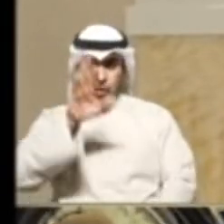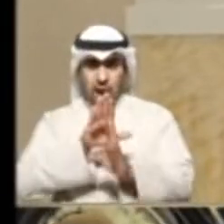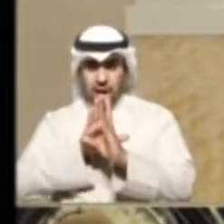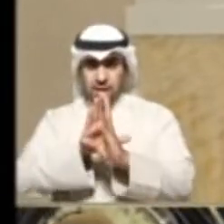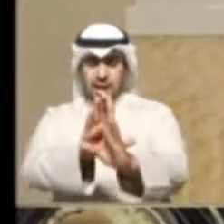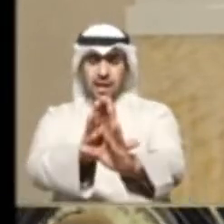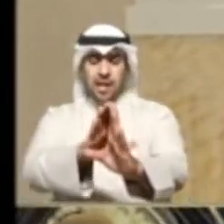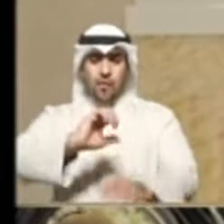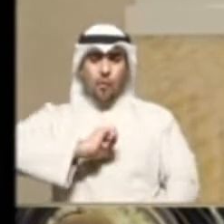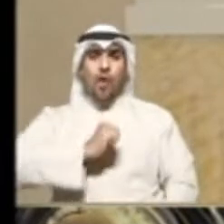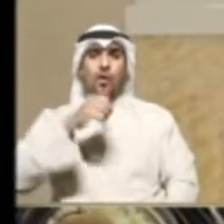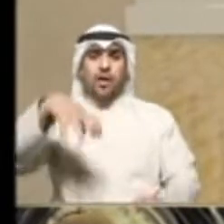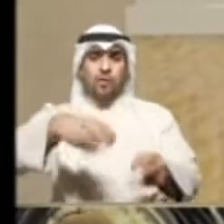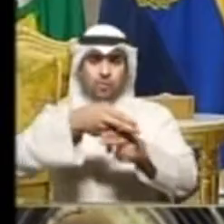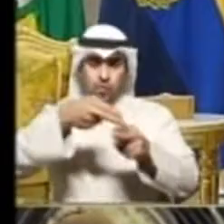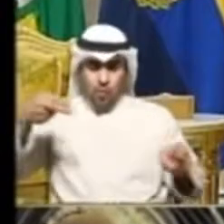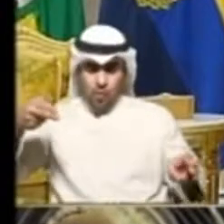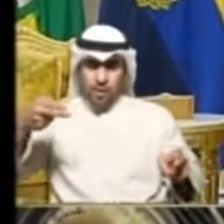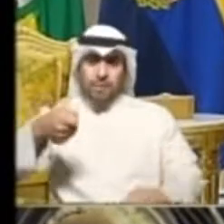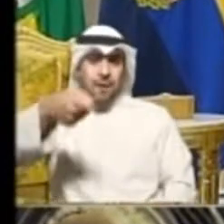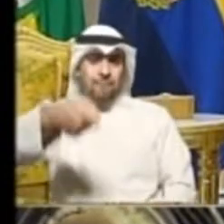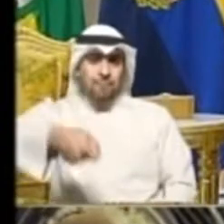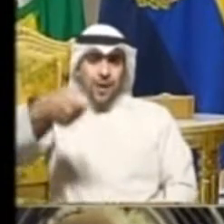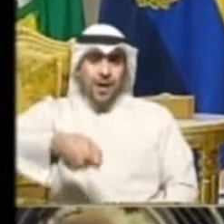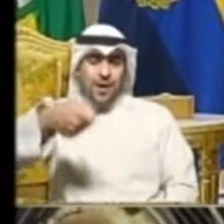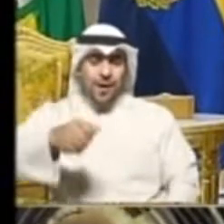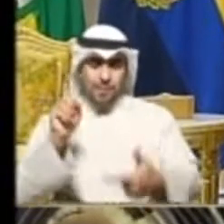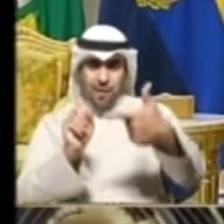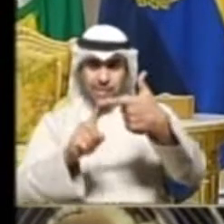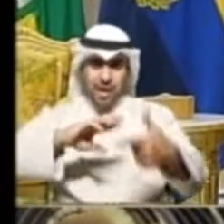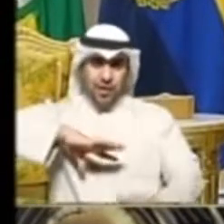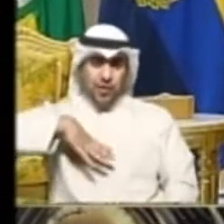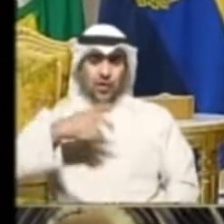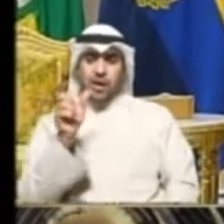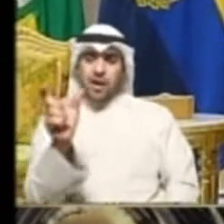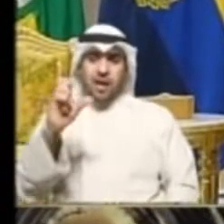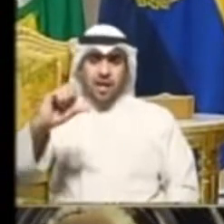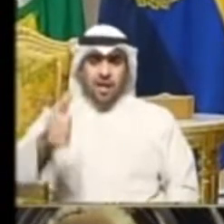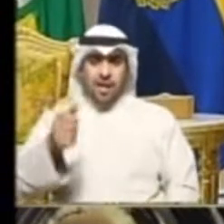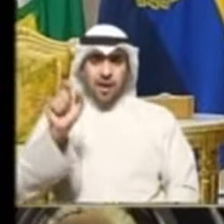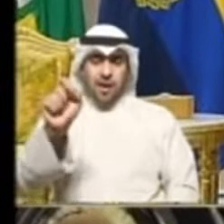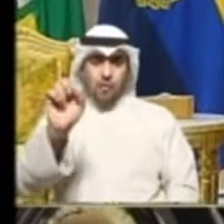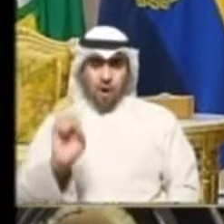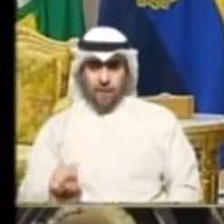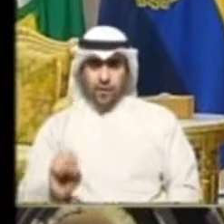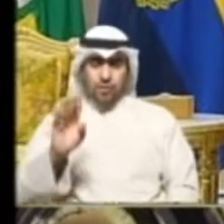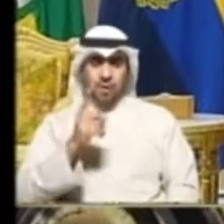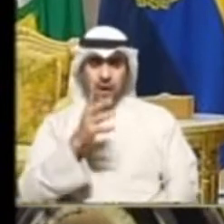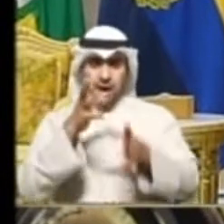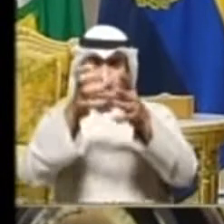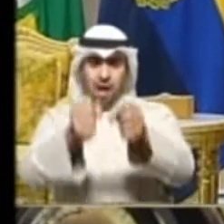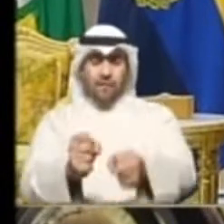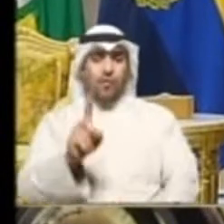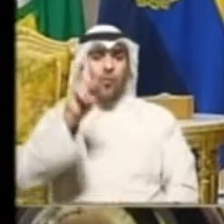ونرحب بسمو ولي العهد الشيخ نواف الأحمد الجابر الصباح حفظه الله ورعاه، ونتمنى لسموه